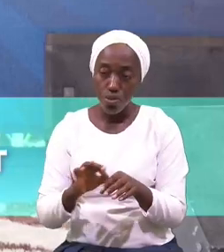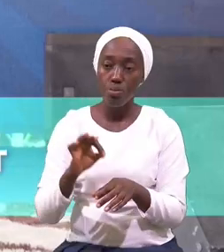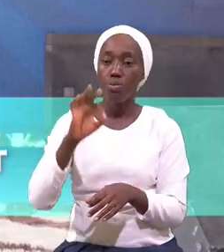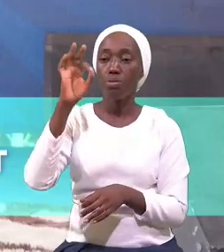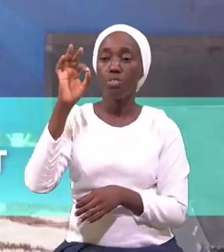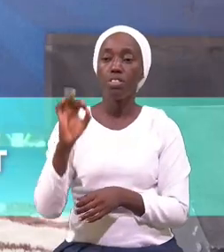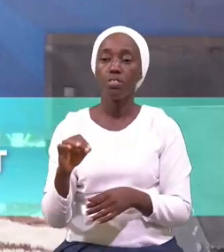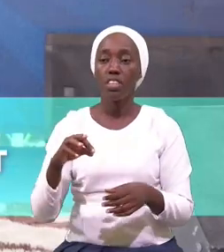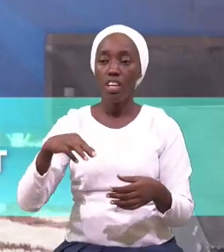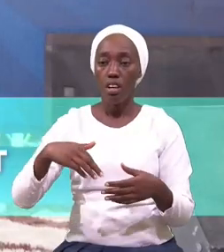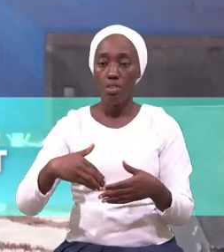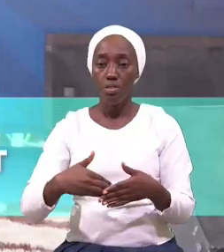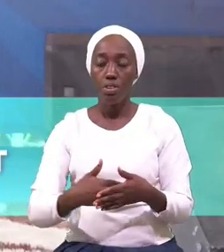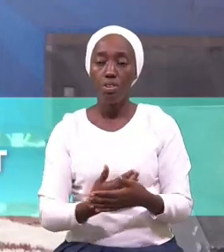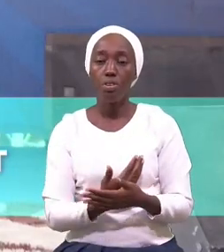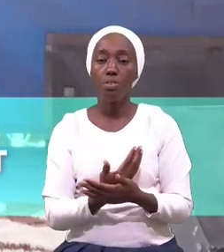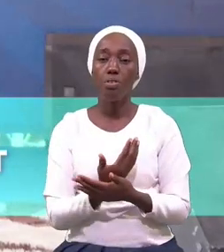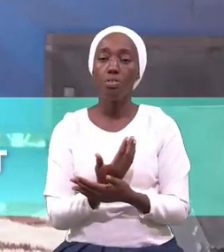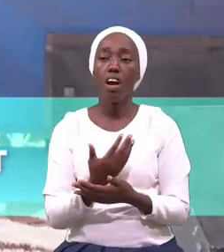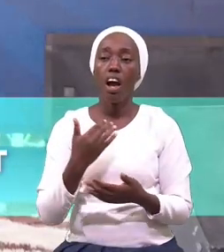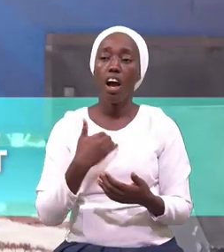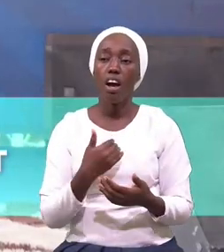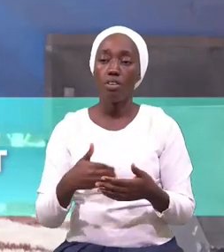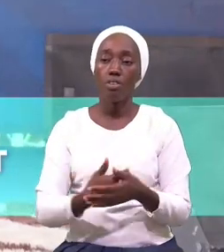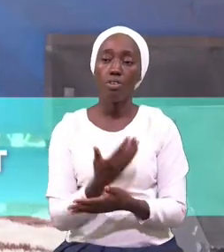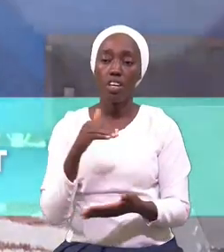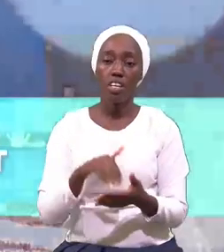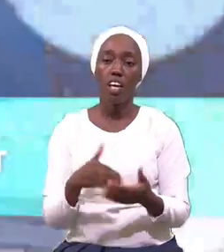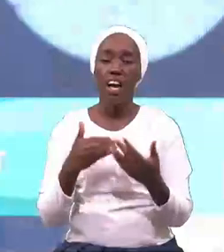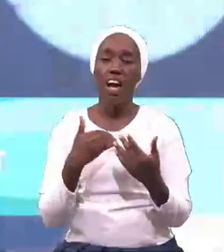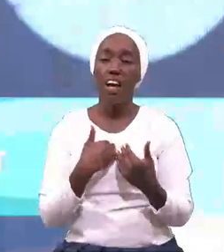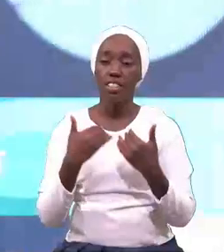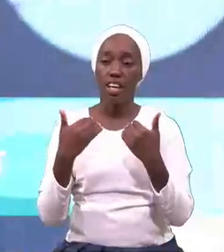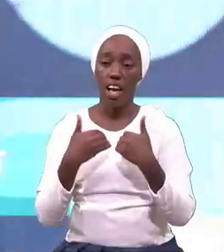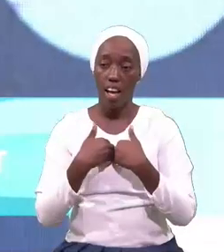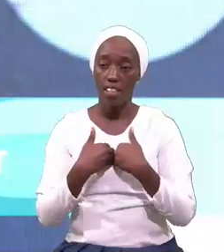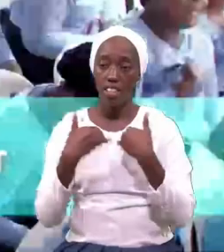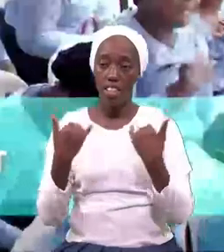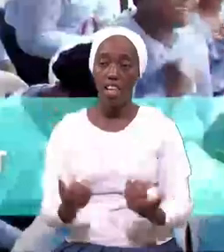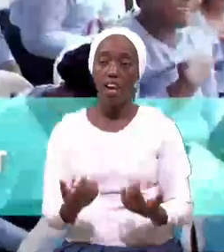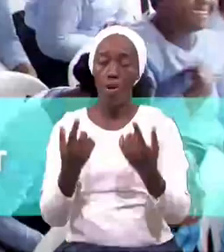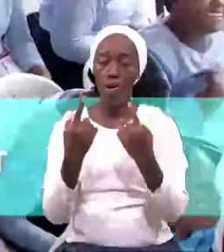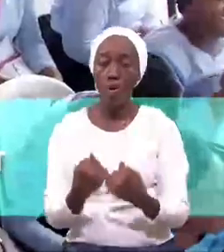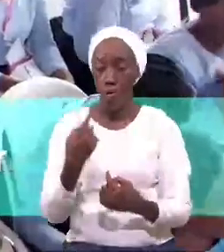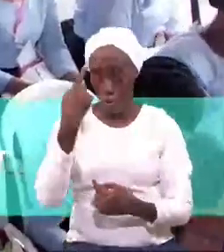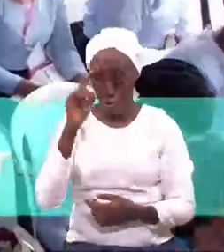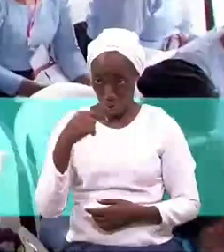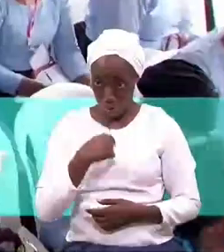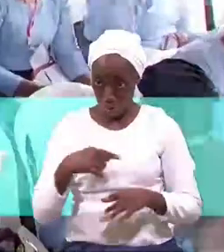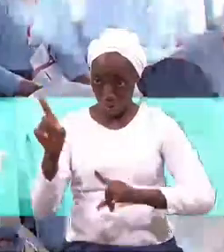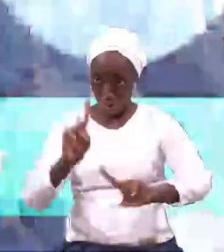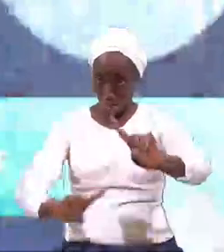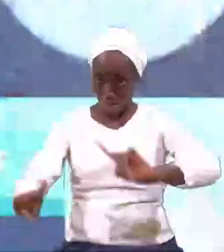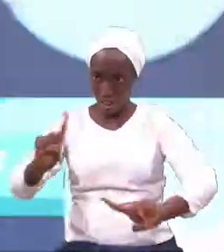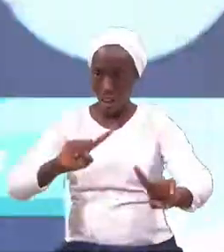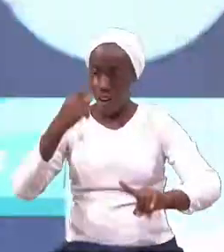Le renouvellement est venu maintenant. Pour moi. J'ai dit c'est pour moi, hein.